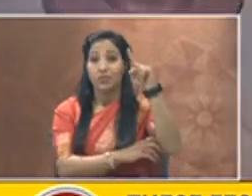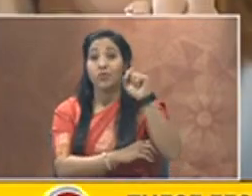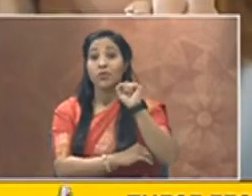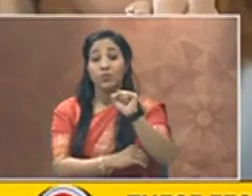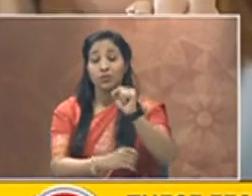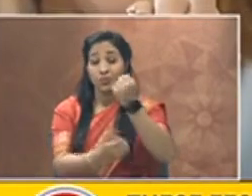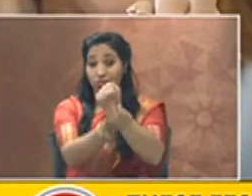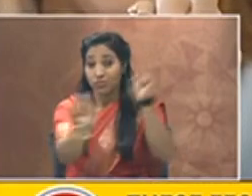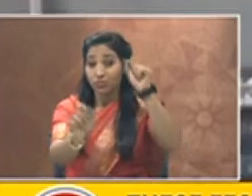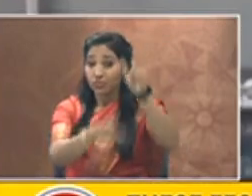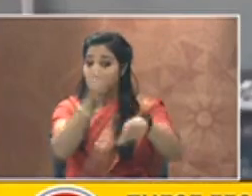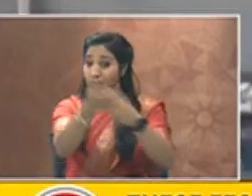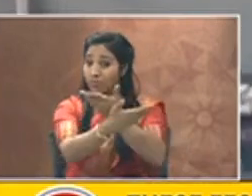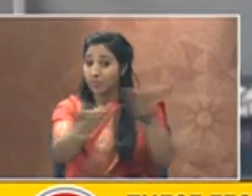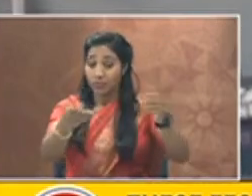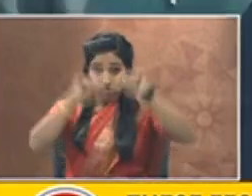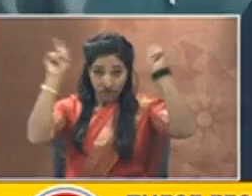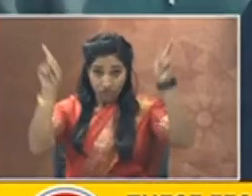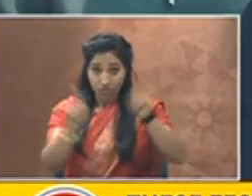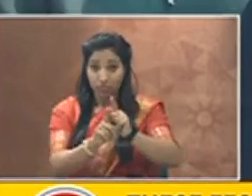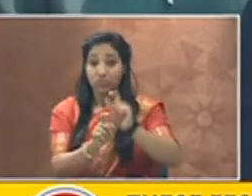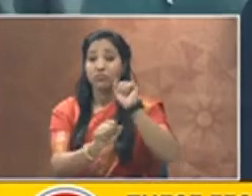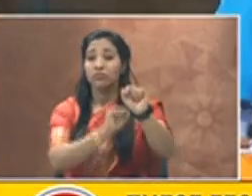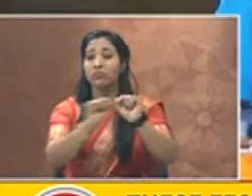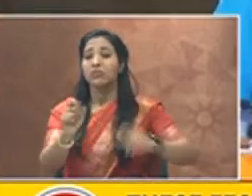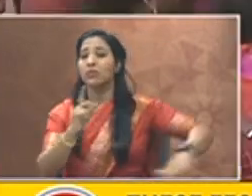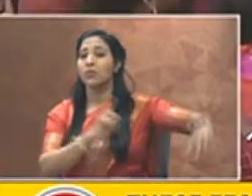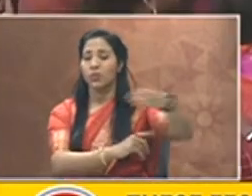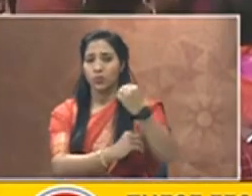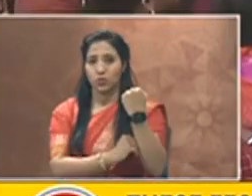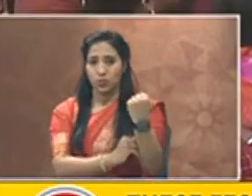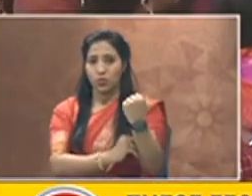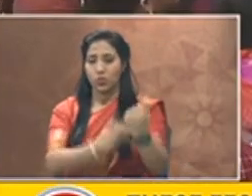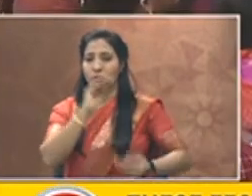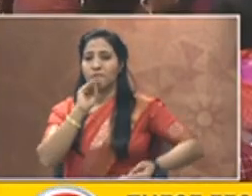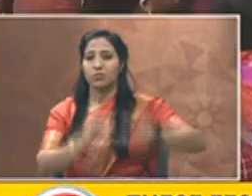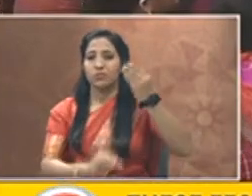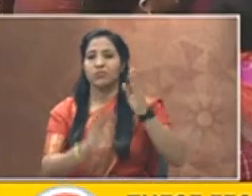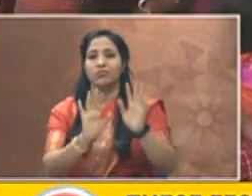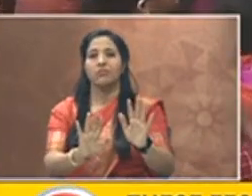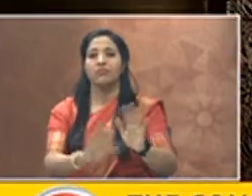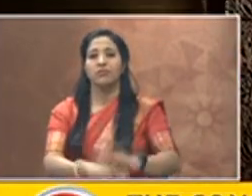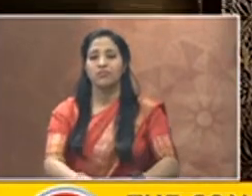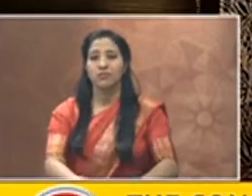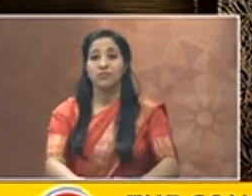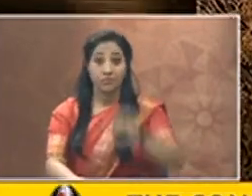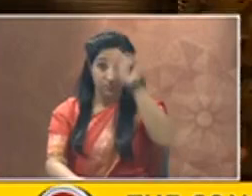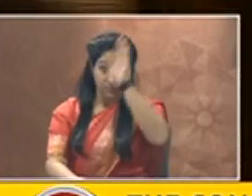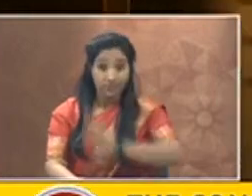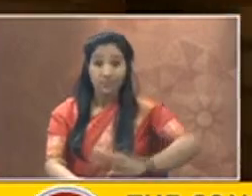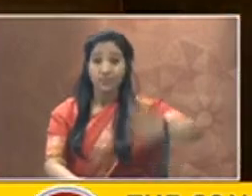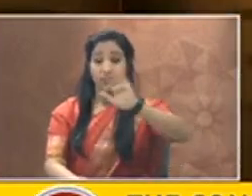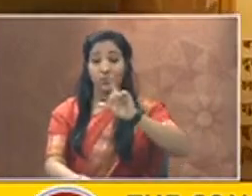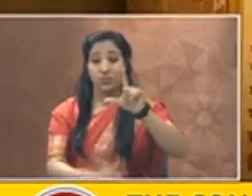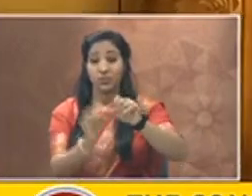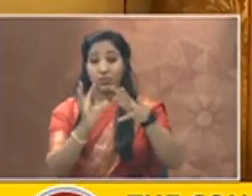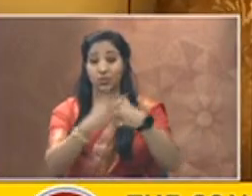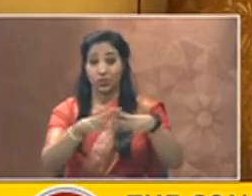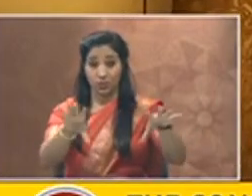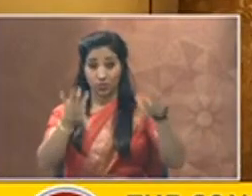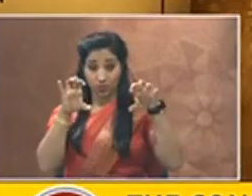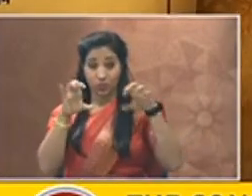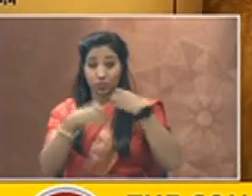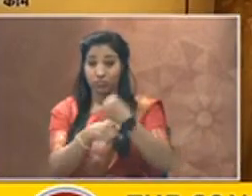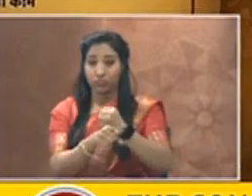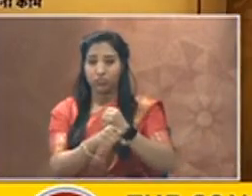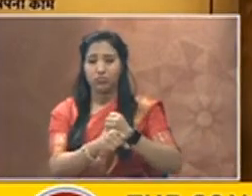के रूप में भारत को और सशक्त बनाते हैं। भारत का संविधान